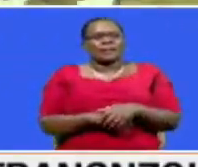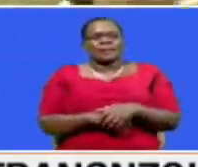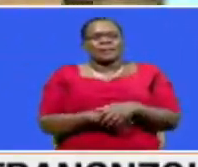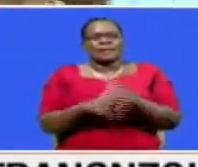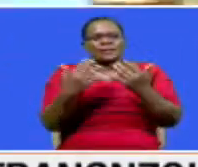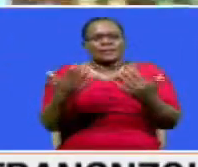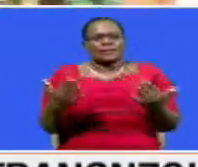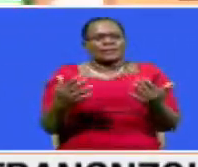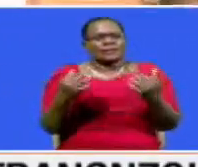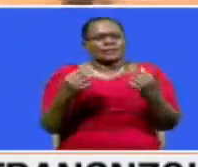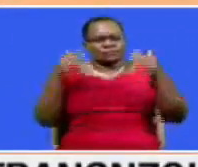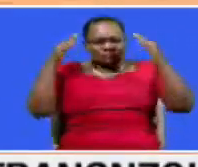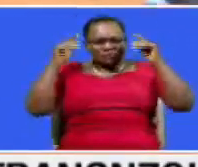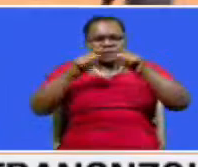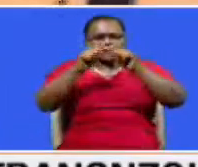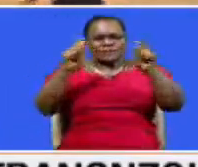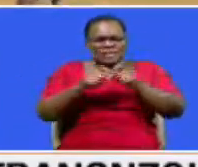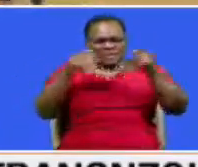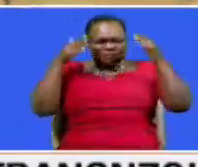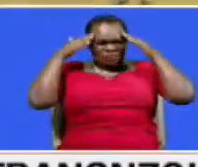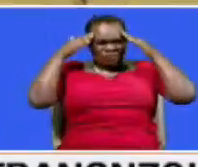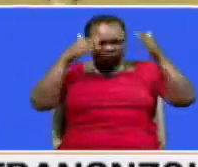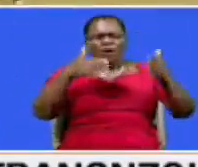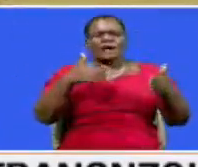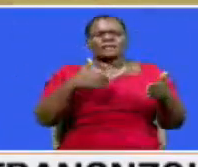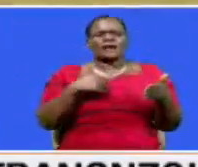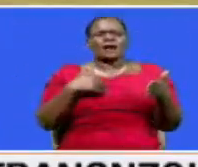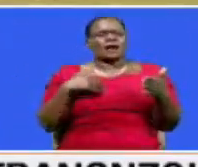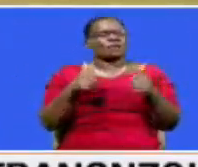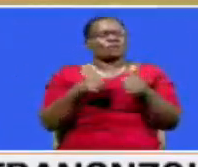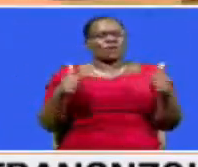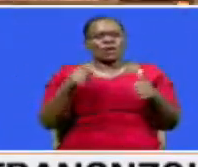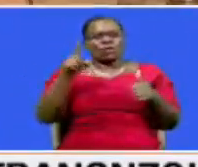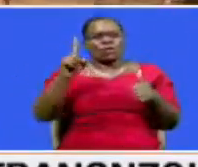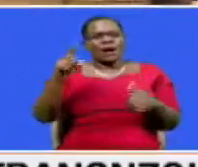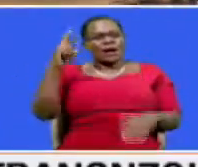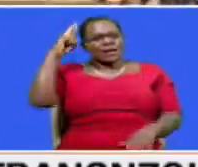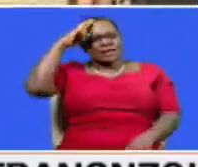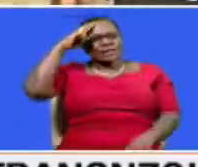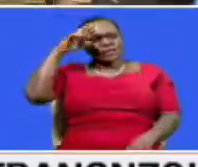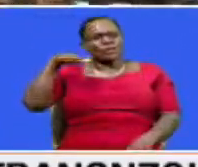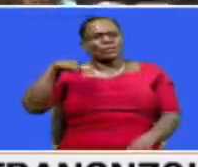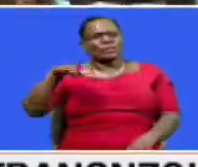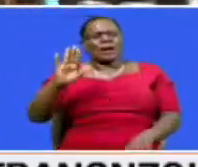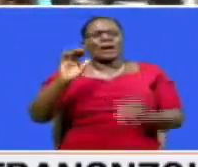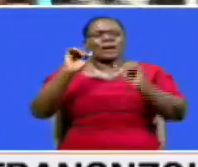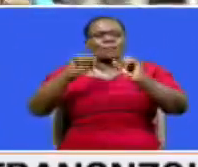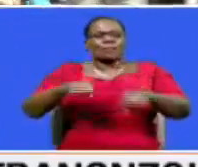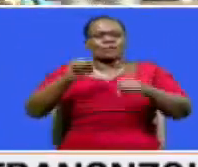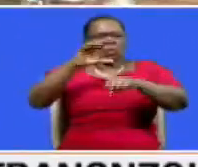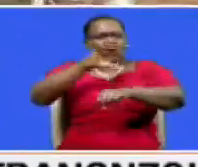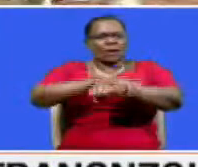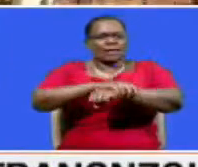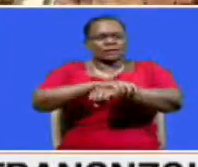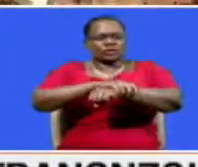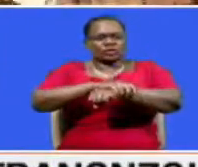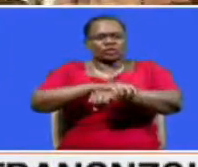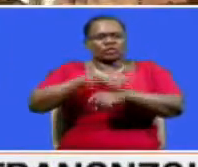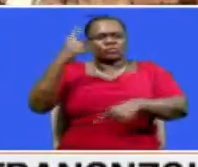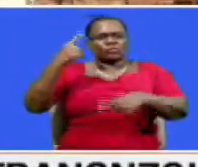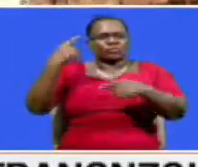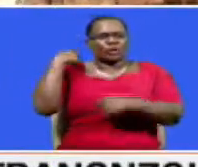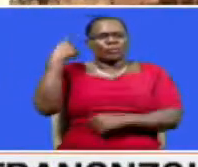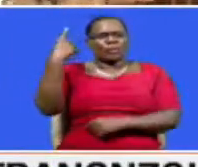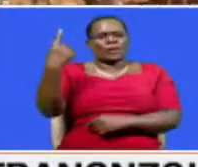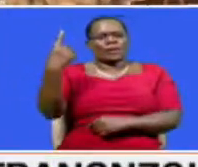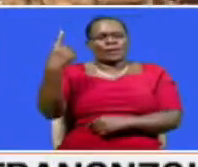of very dedicated players. One of the reasons why they have been able to take the county